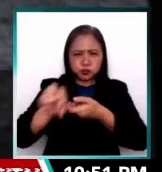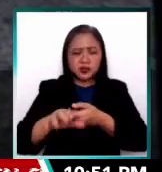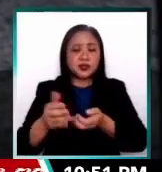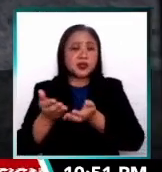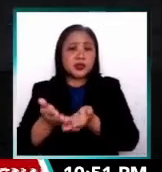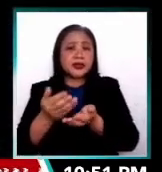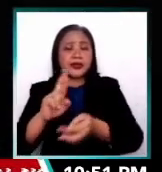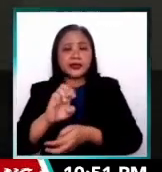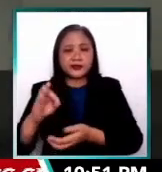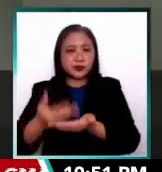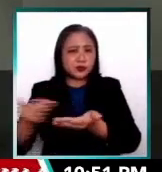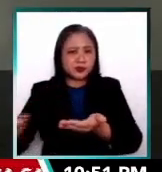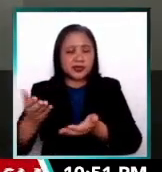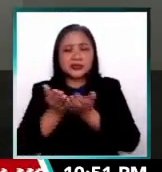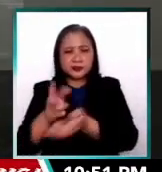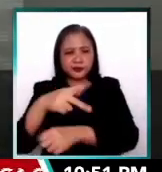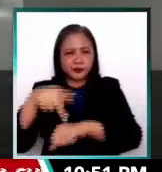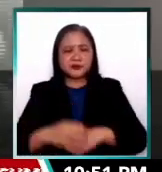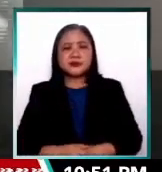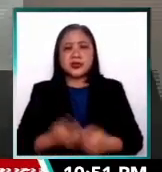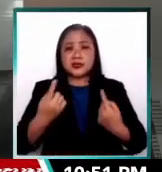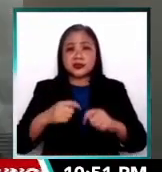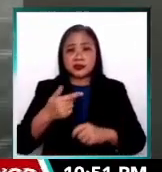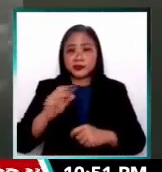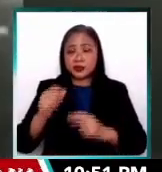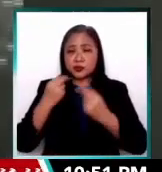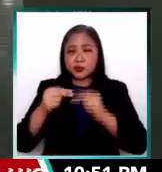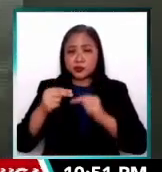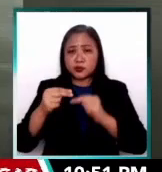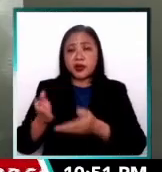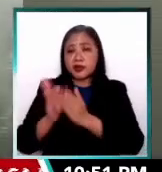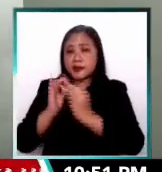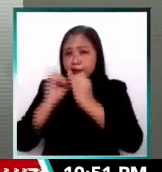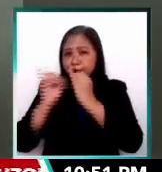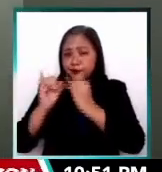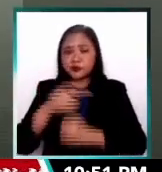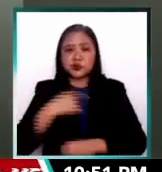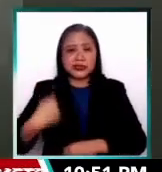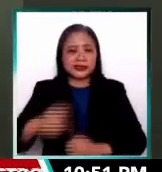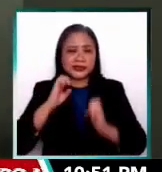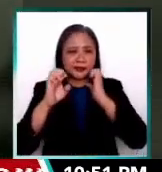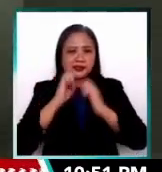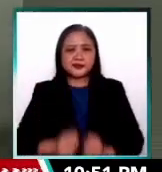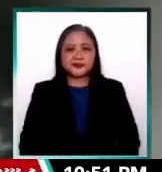Pilipinas. Sinusubukan pa ng GMA News na kunan ng pahayag ang Chinese Embassy rito.